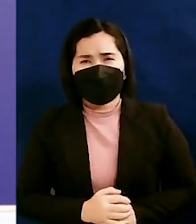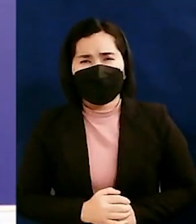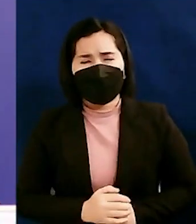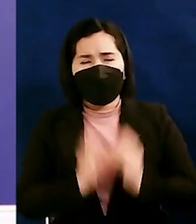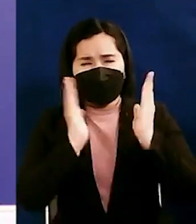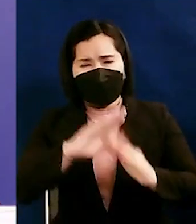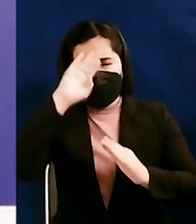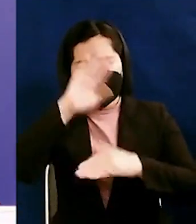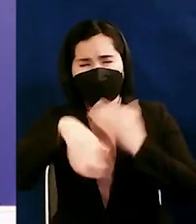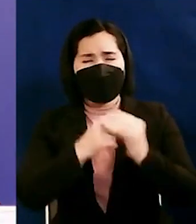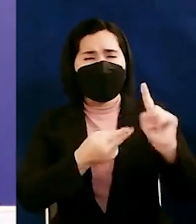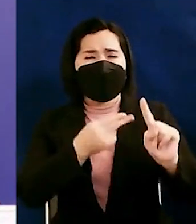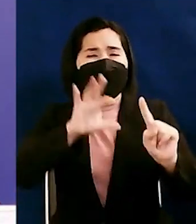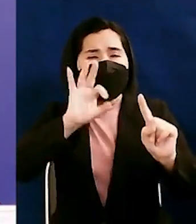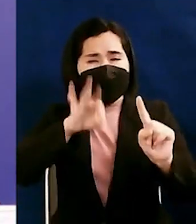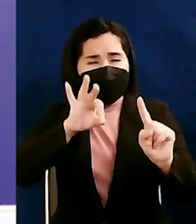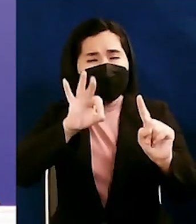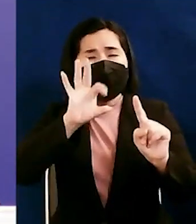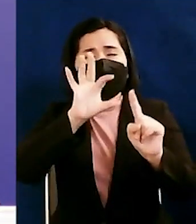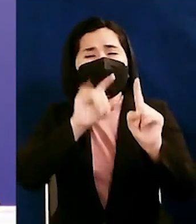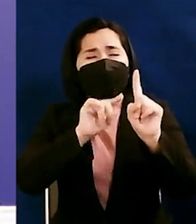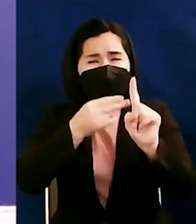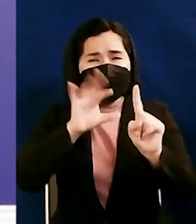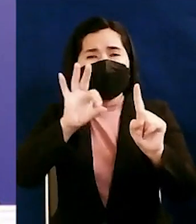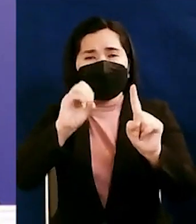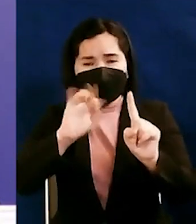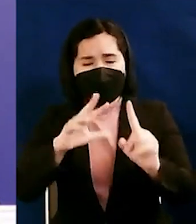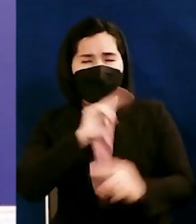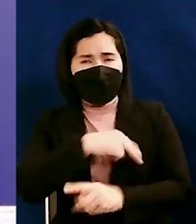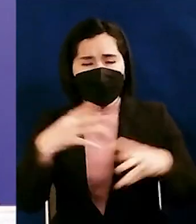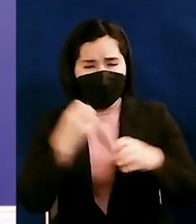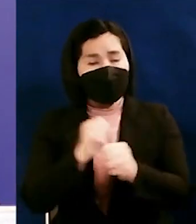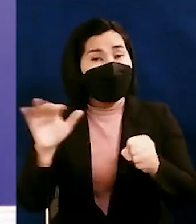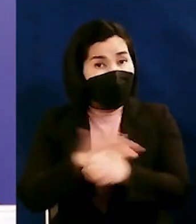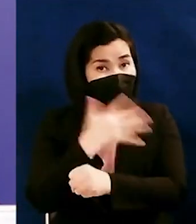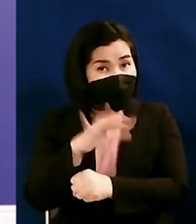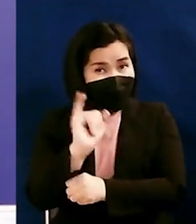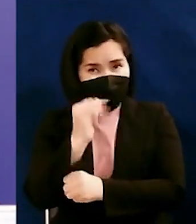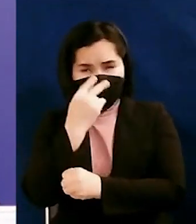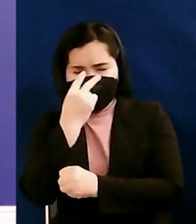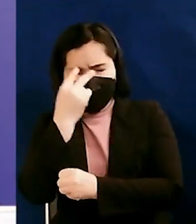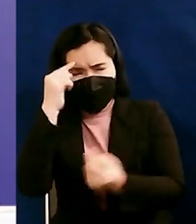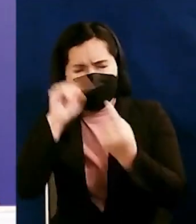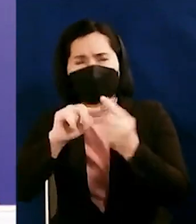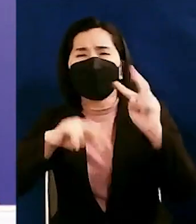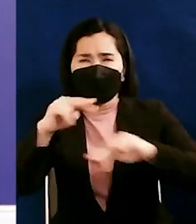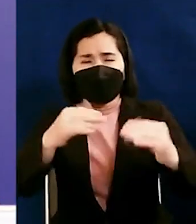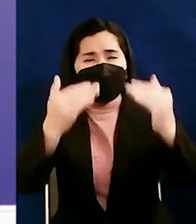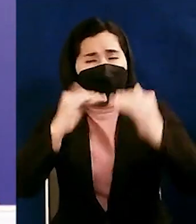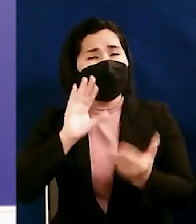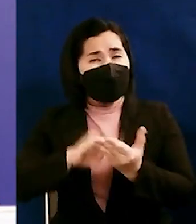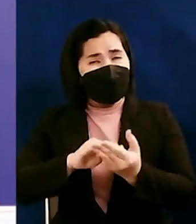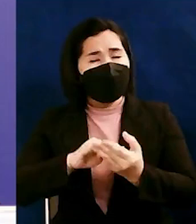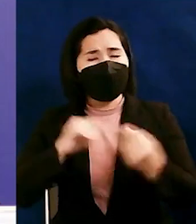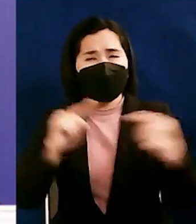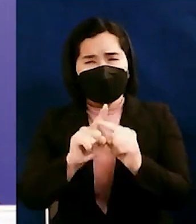1,095 รายนี้เนี่ยหมอได้มีการสรุปหมดแล้วหรือยังนะครับอีกฐานข้อมูลนึงคือฐานข้อมูลการนัดผู้ป่วยนะครับนะ